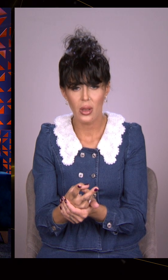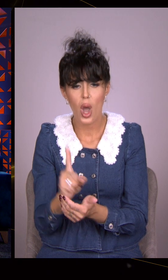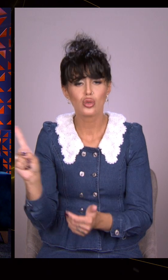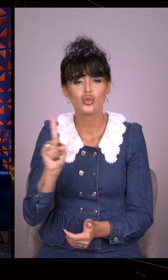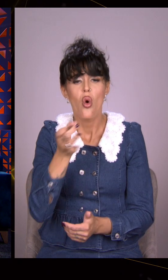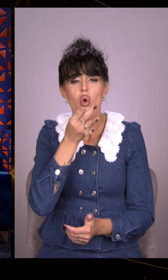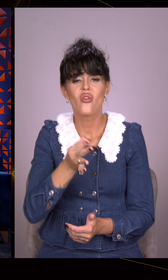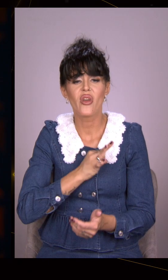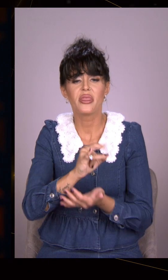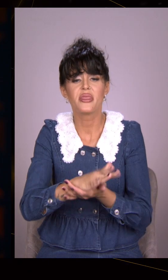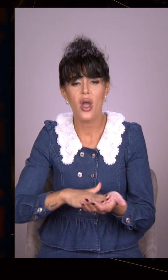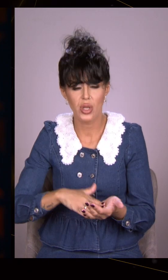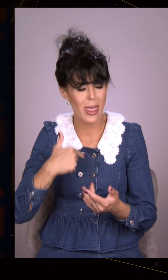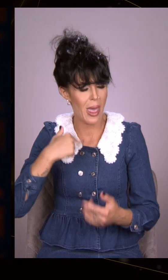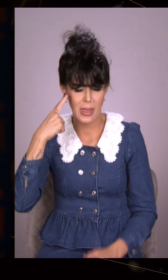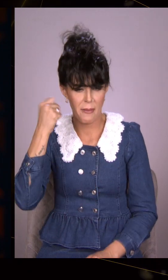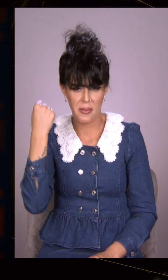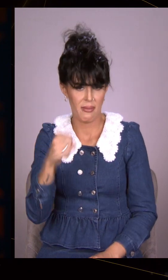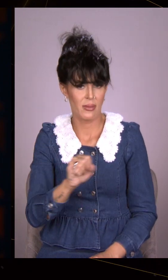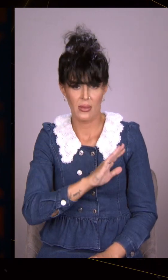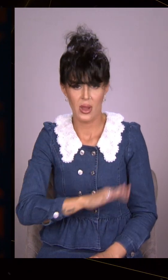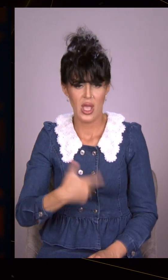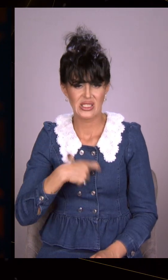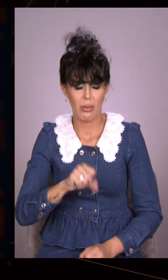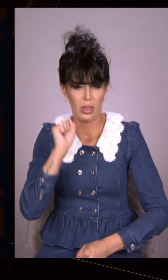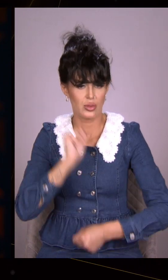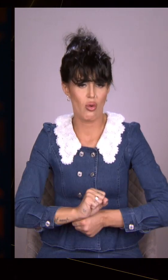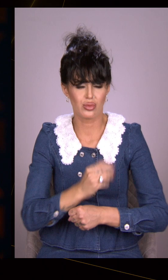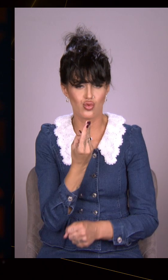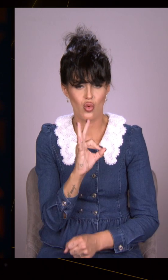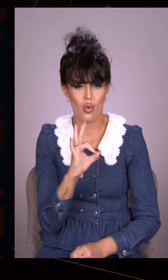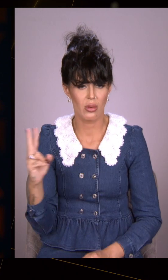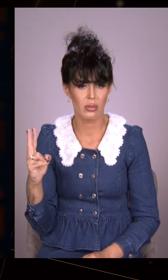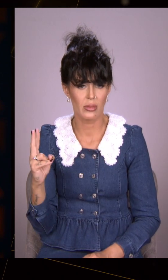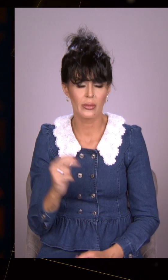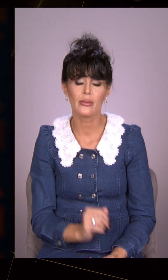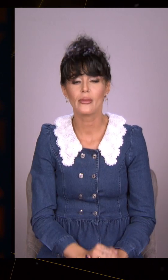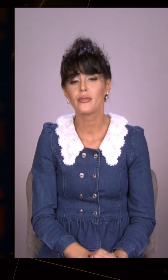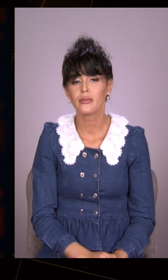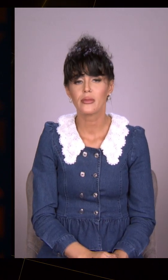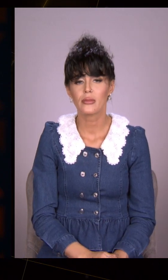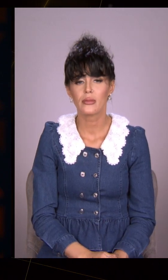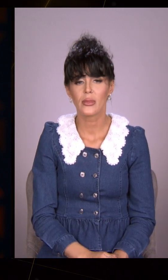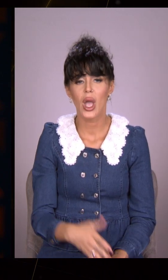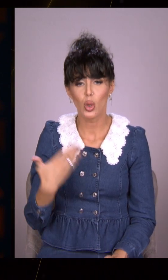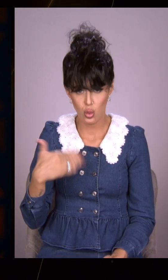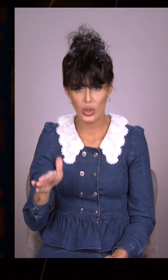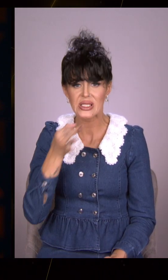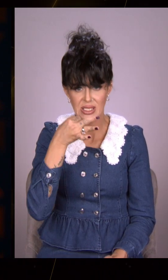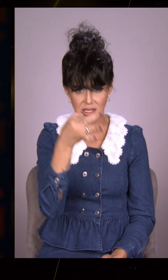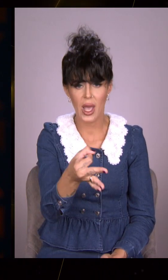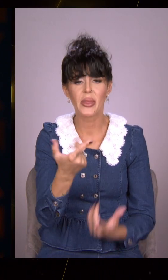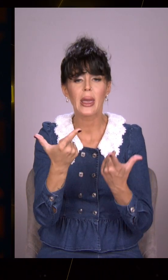я вже не пам'ятаю. Пані Надія, а вам сказали, де саме поховали вашу дочку та вони внучку?